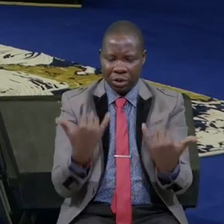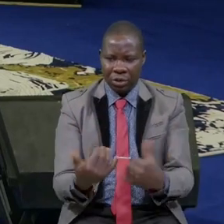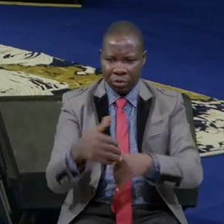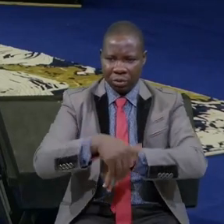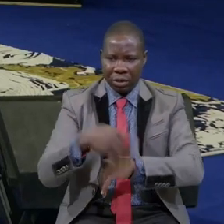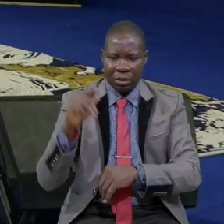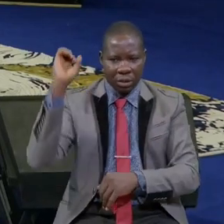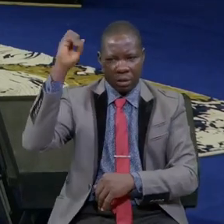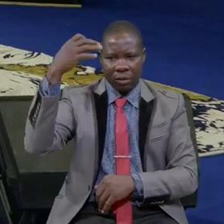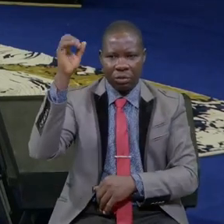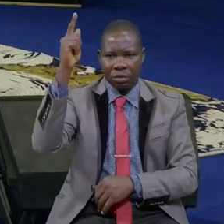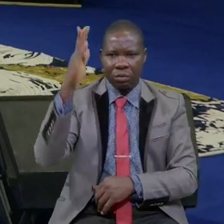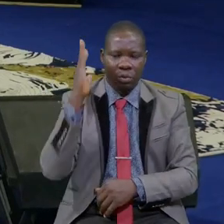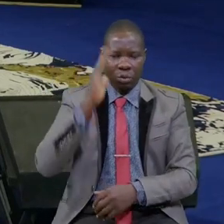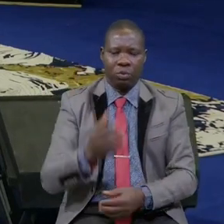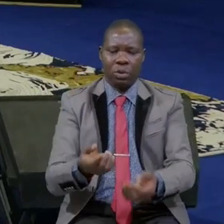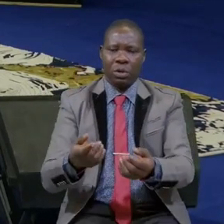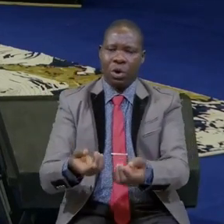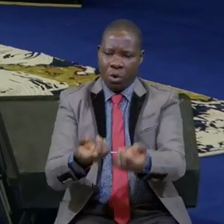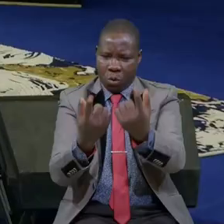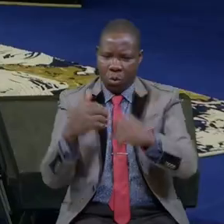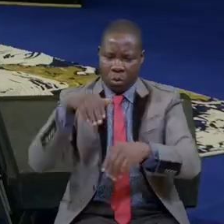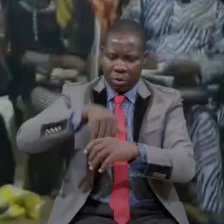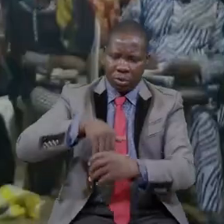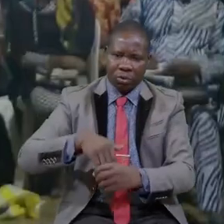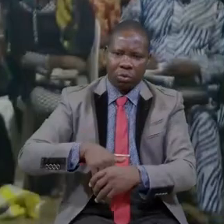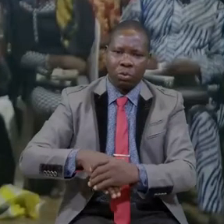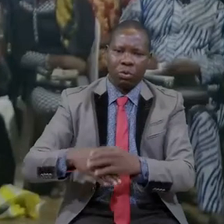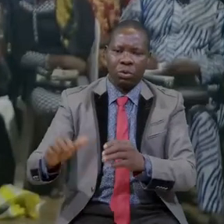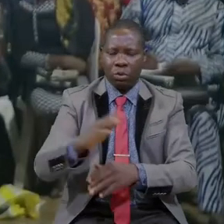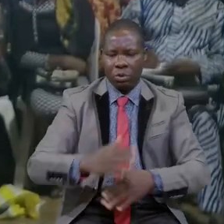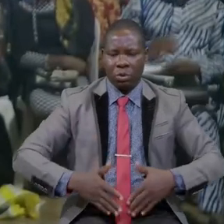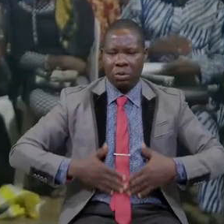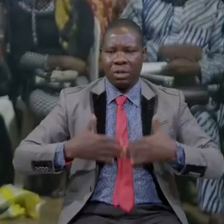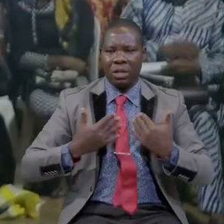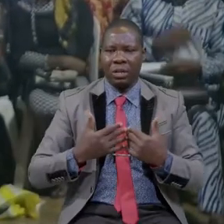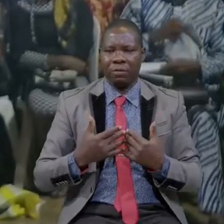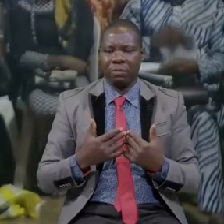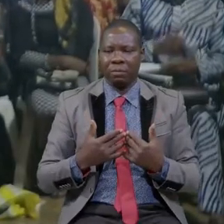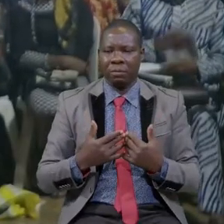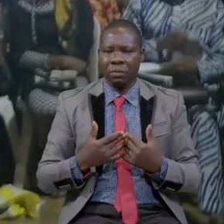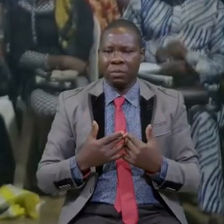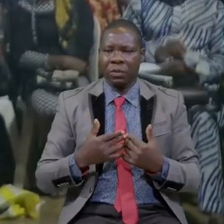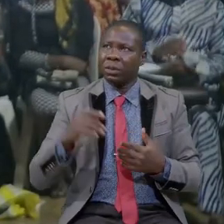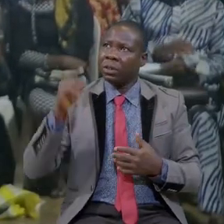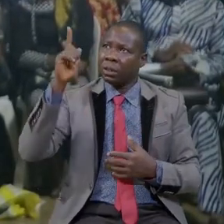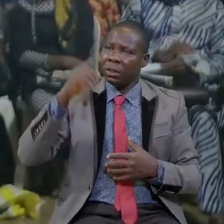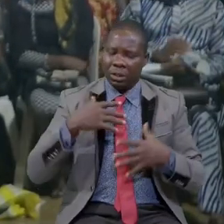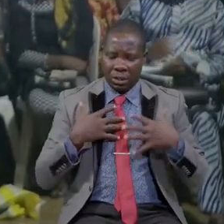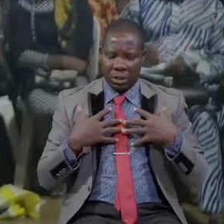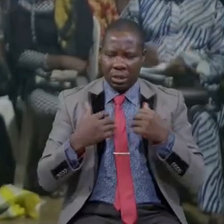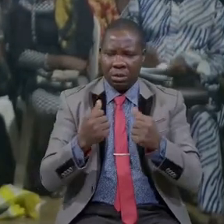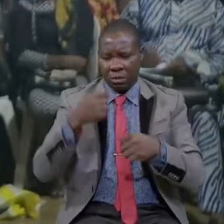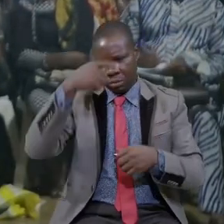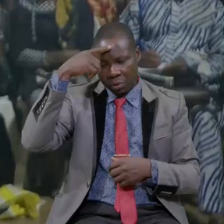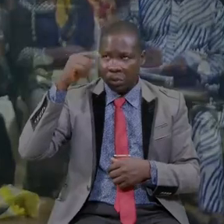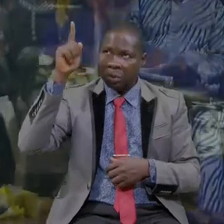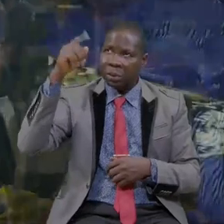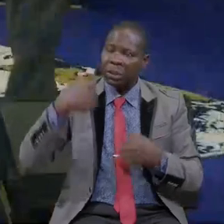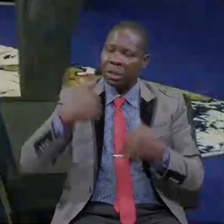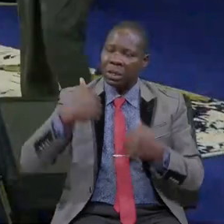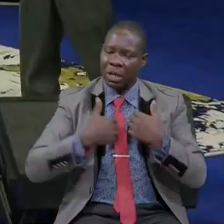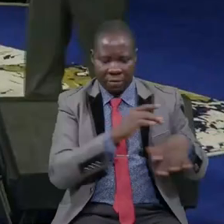de Dieu sera déversée dans ta vie. Il donne, parce qu'il est compatissant,